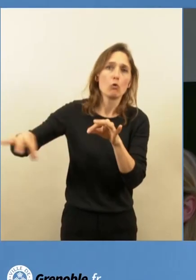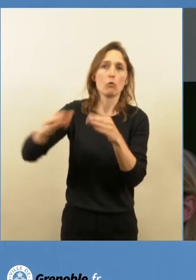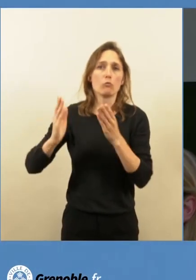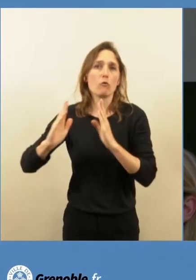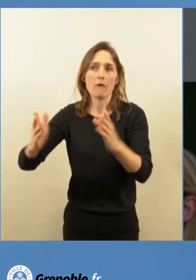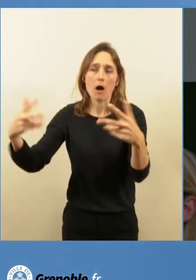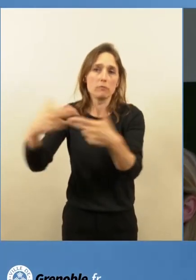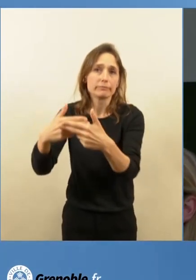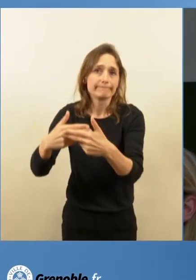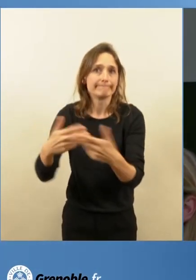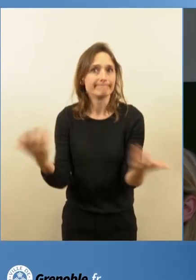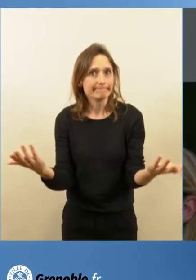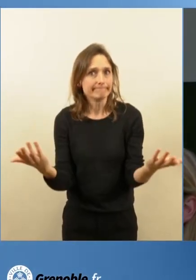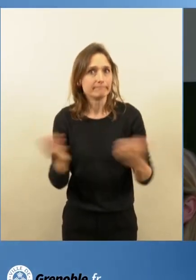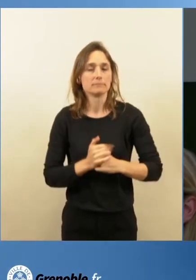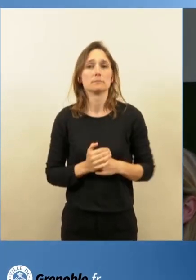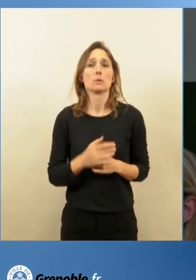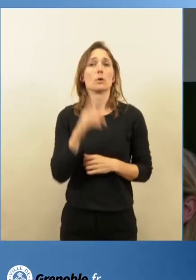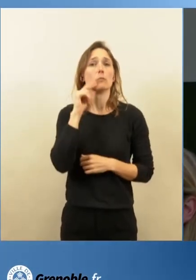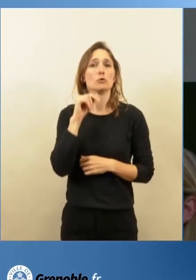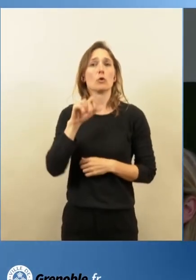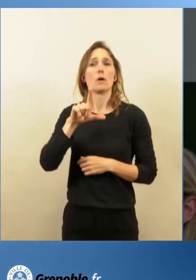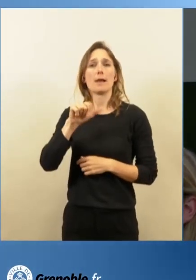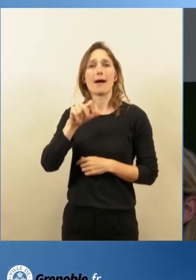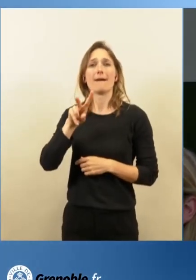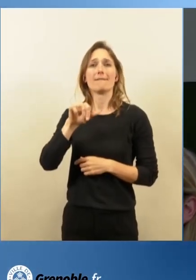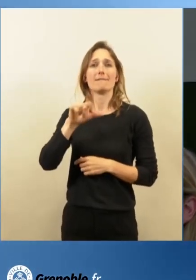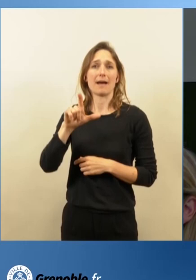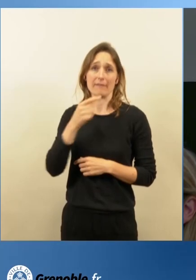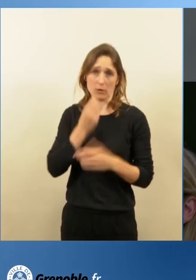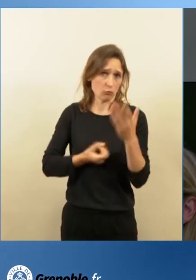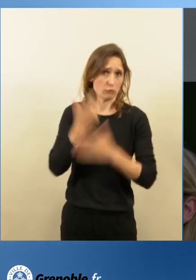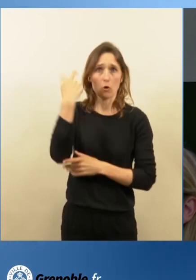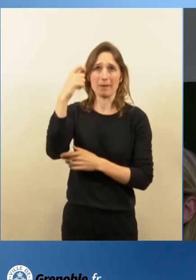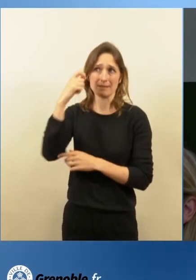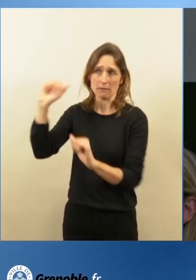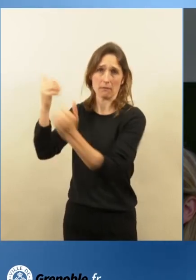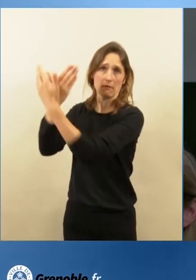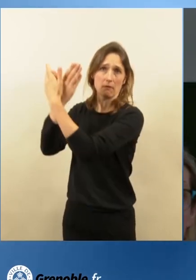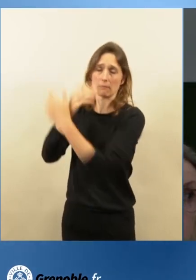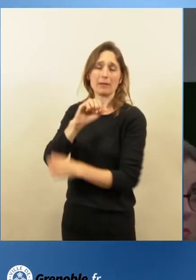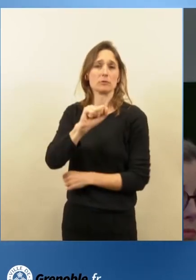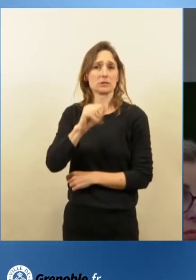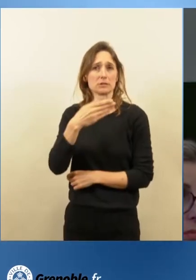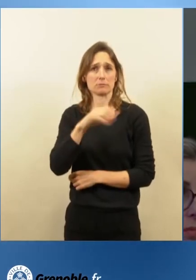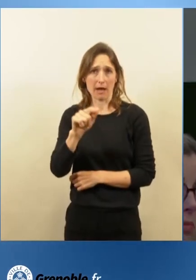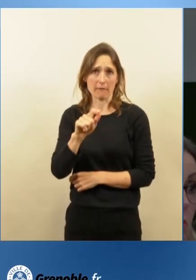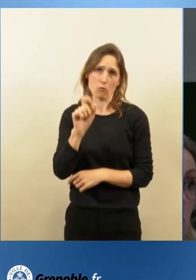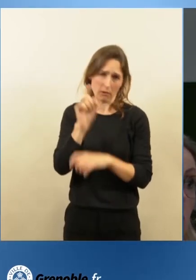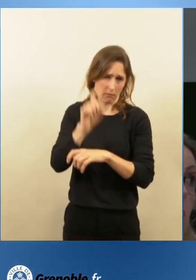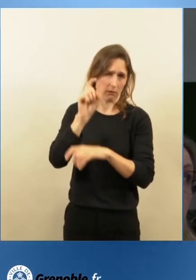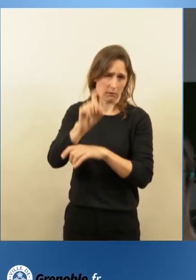Sylvain Laval donc le nouveau président de la SMAG que vous critiquez à longueur du discours et ça vient aussi de se produire maintenant